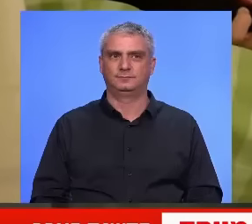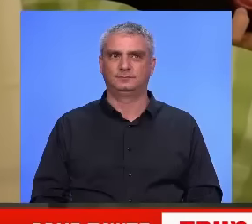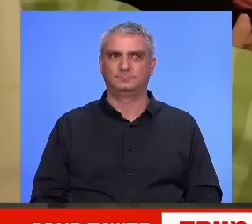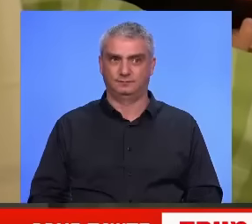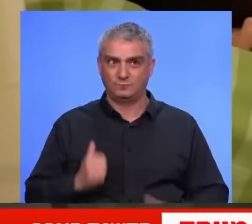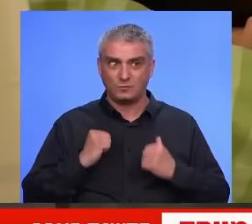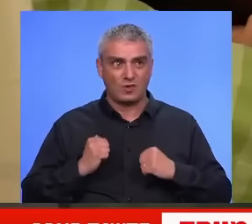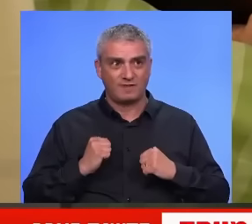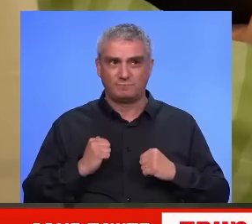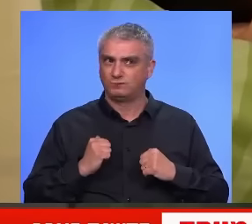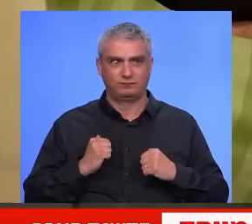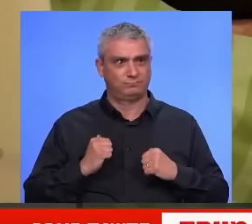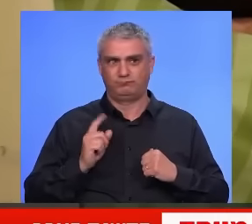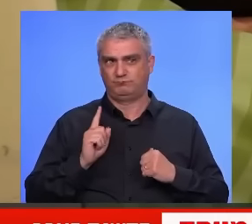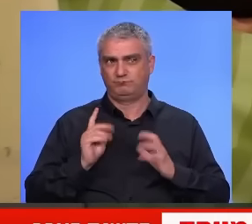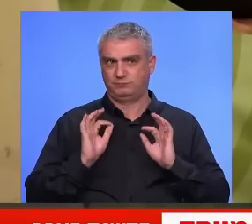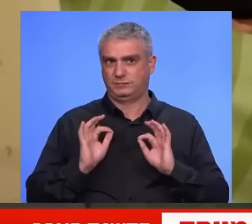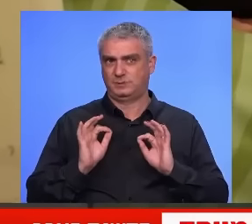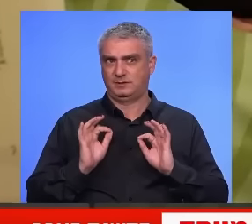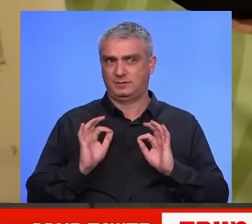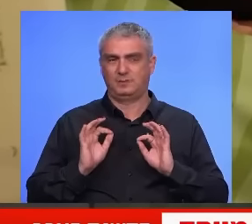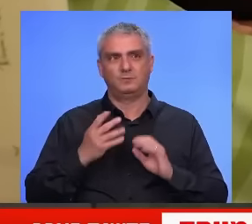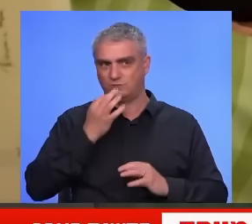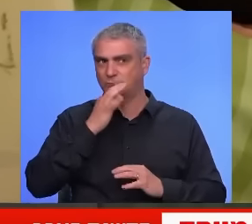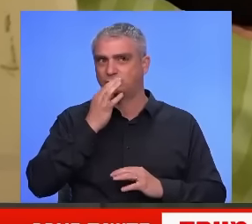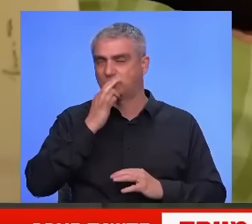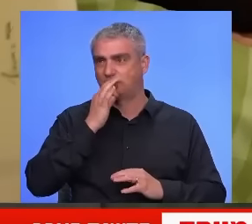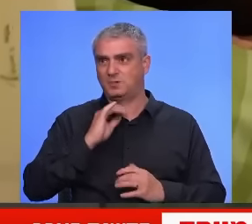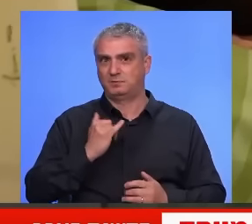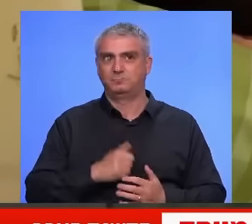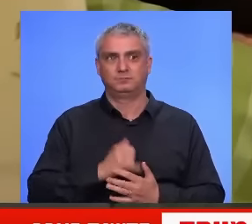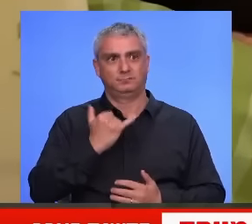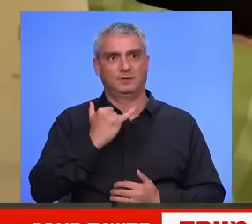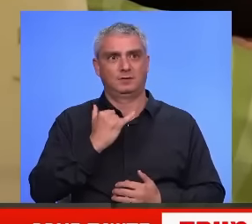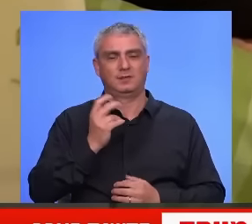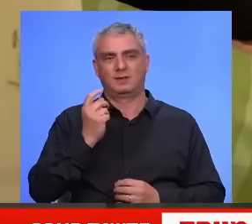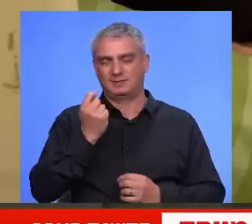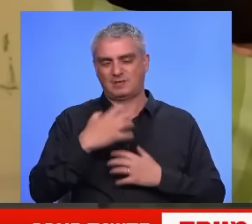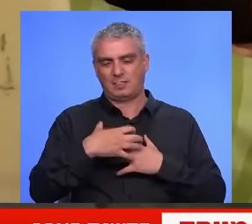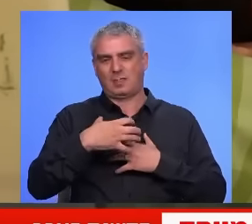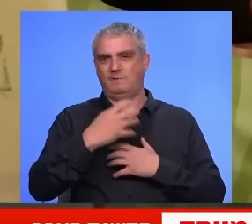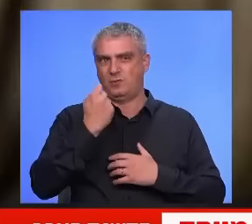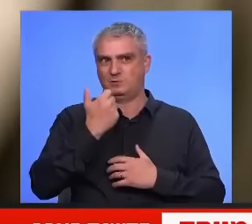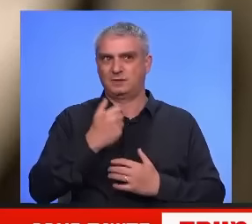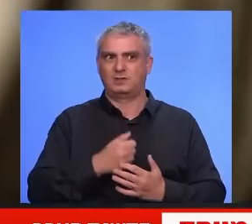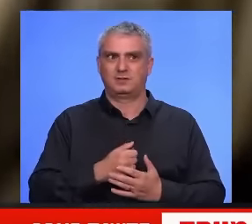כואב? ממש בסדר. מאוד השתפר. כן. עדיין יש קצת נפיחות